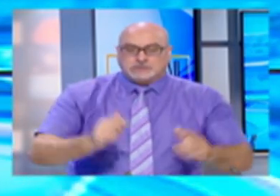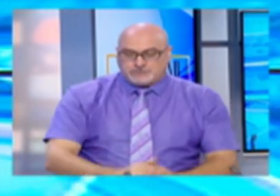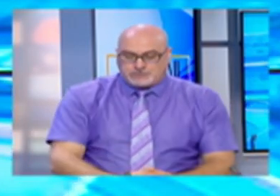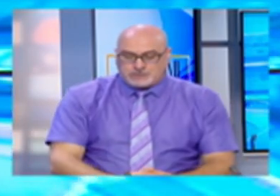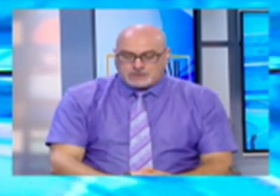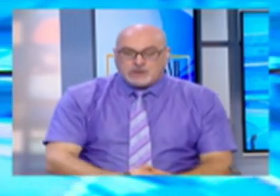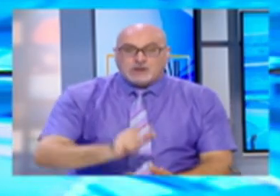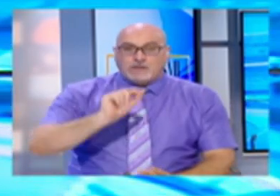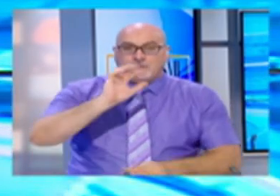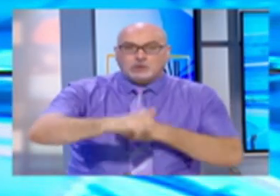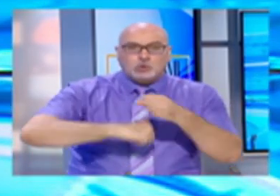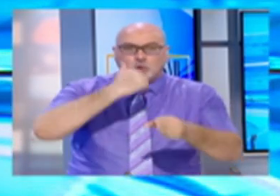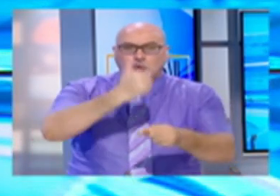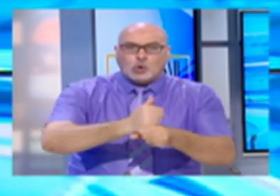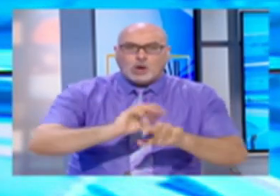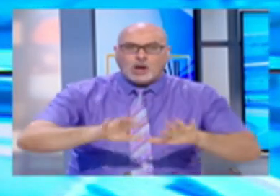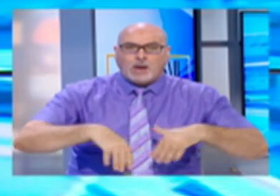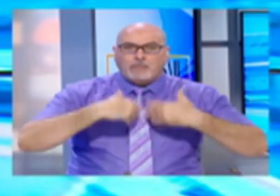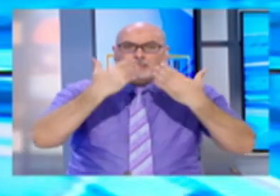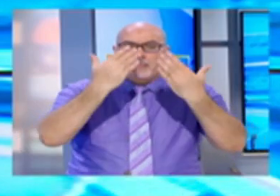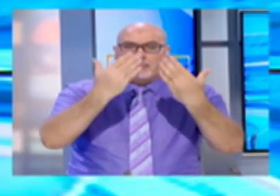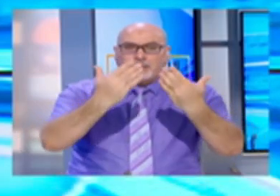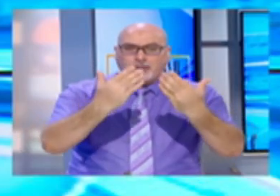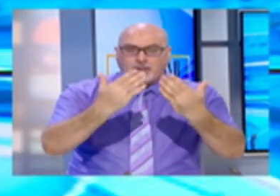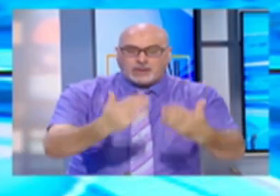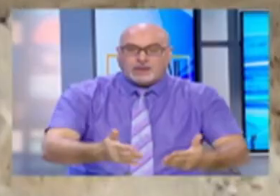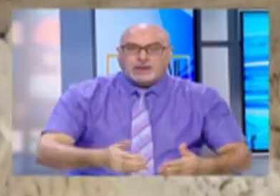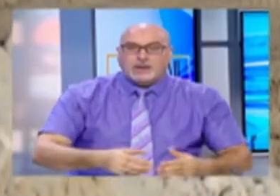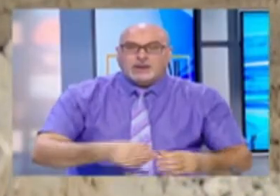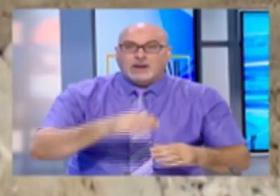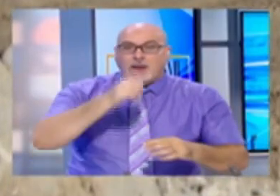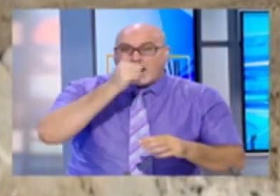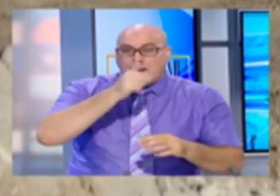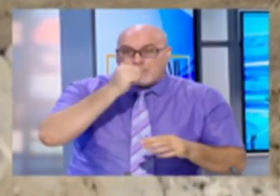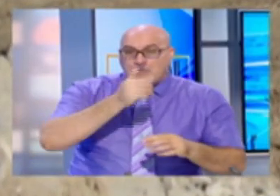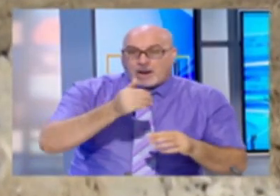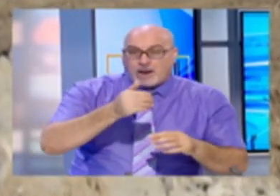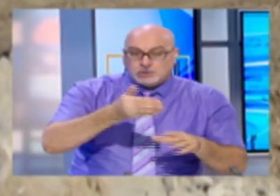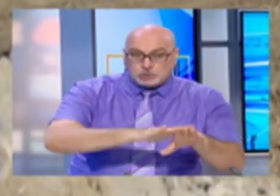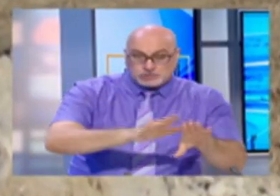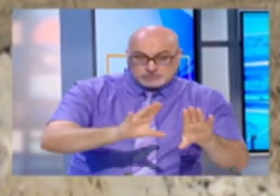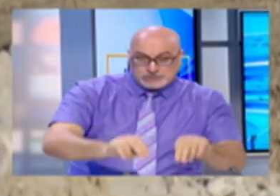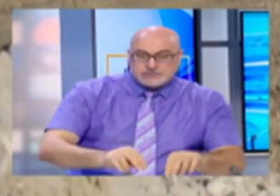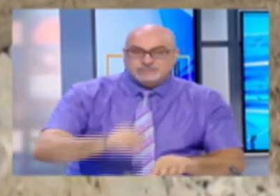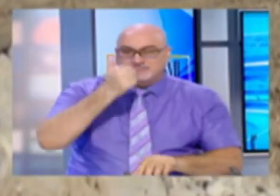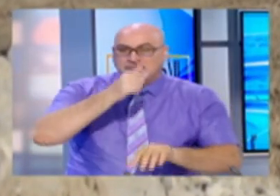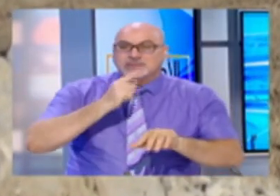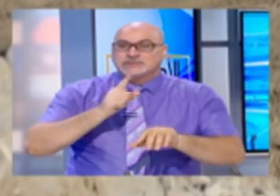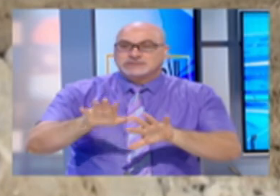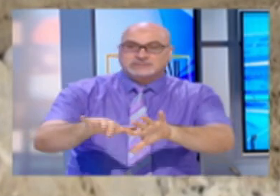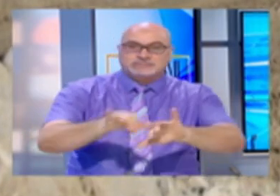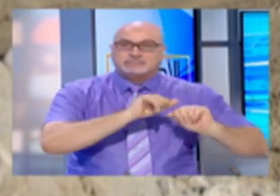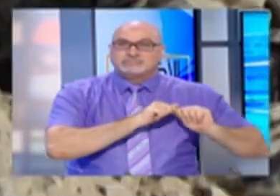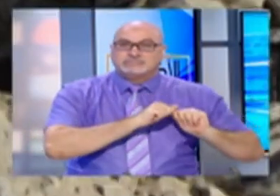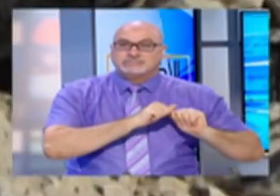20 عاما على الانتشار العسكري، استكملت ألمانيا أمسية سحب قواتها من أفغانستان في عملية كانت